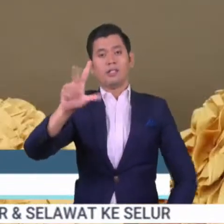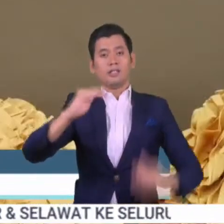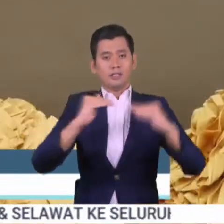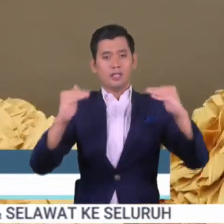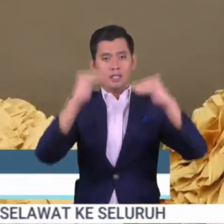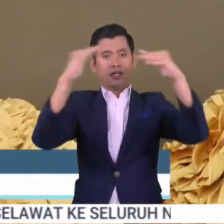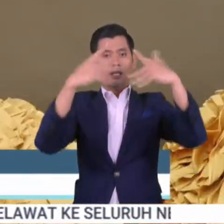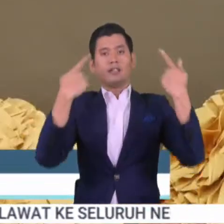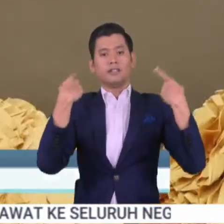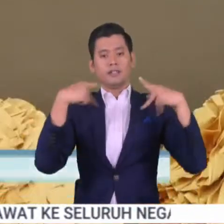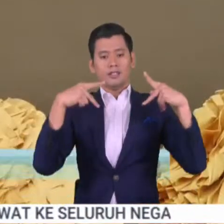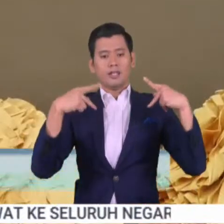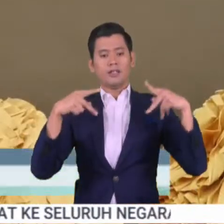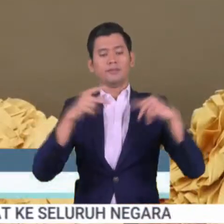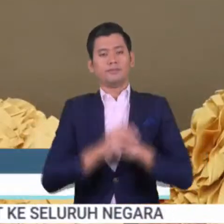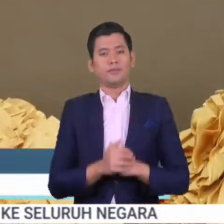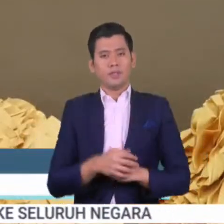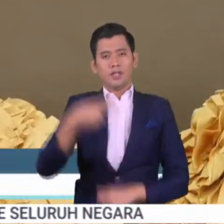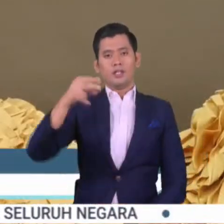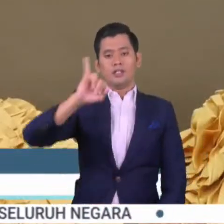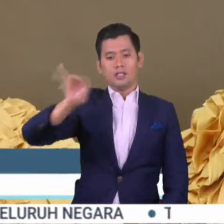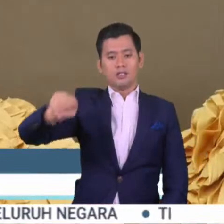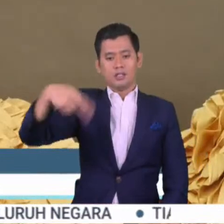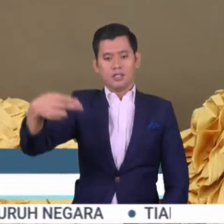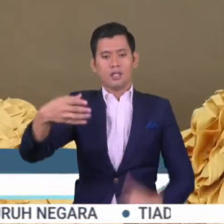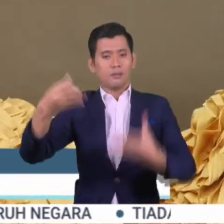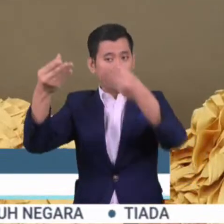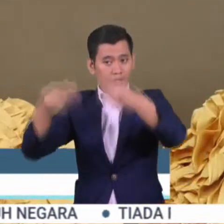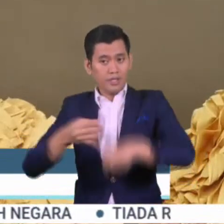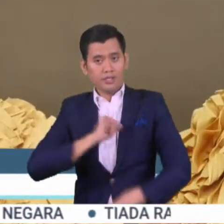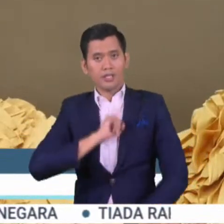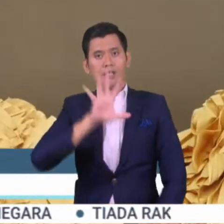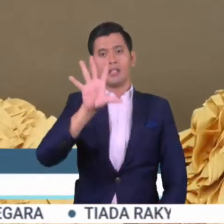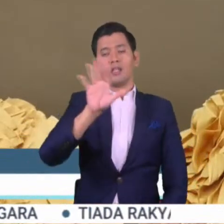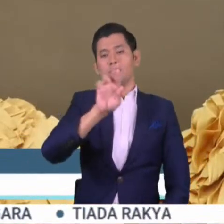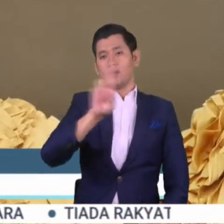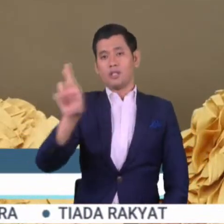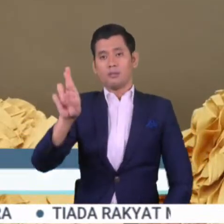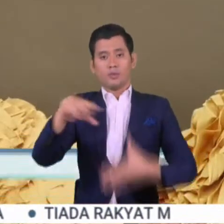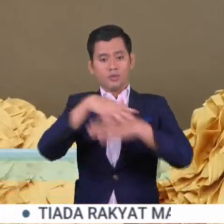Pada permulaan saya tu Hijrah tu bagi saya RM5,000 saja. Dengan